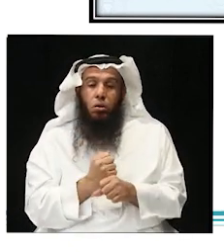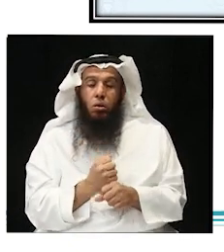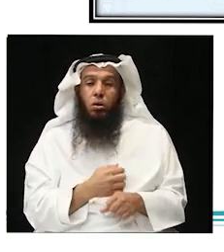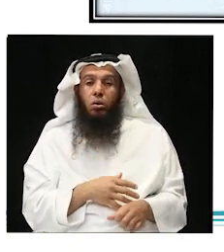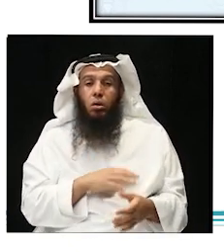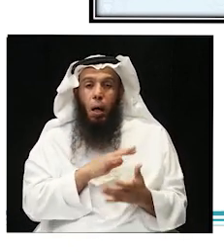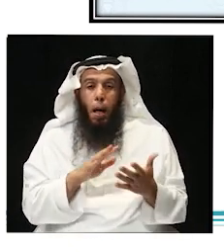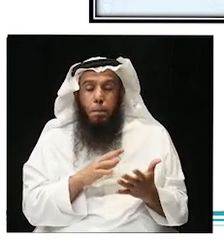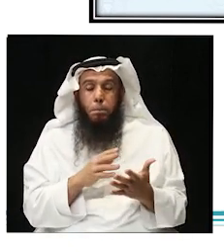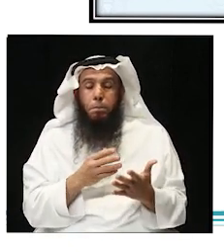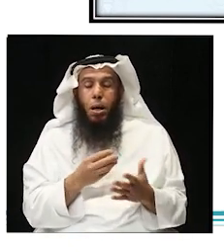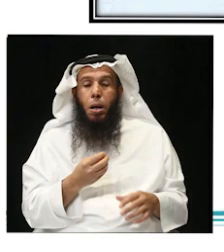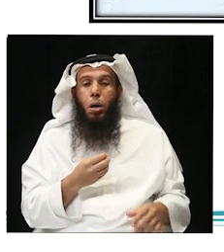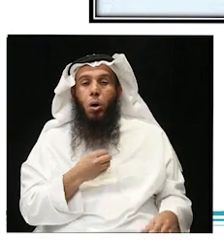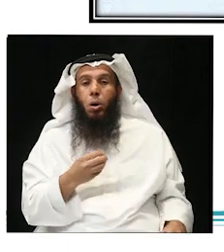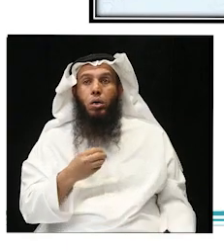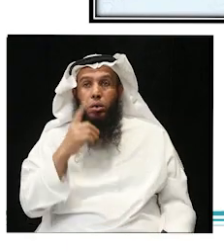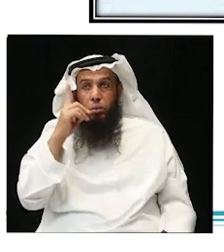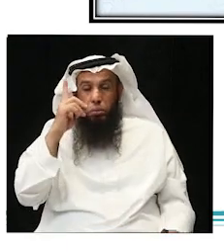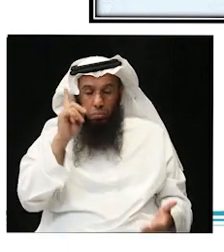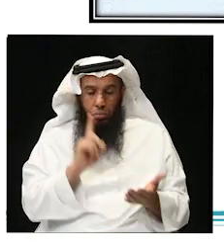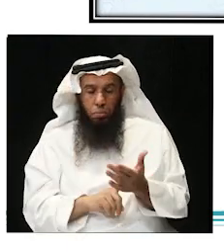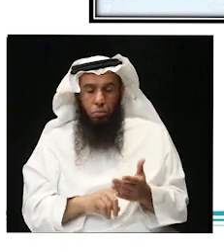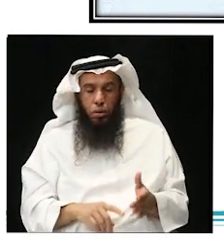معناها. معنى البغض في الله،